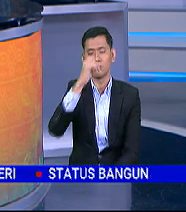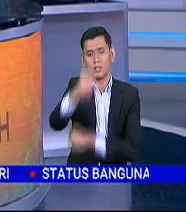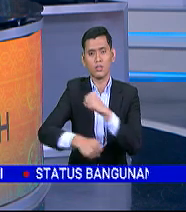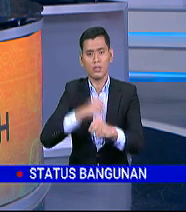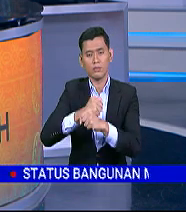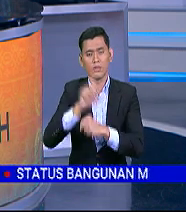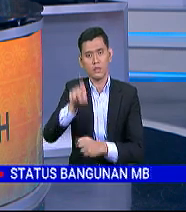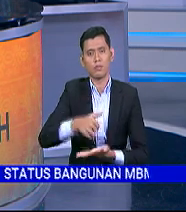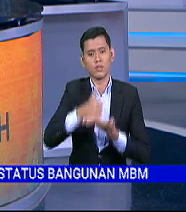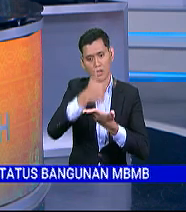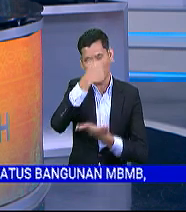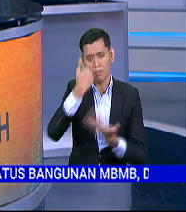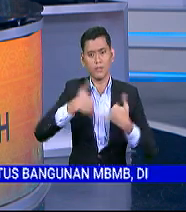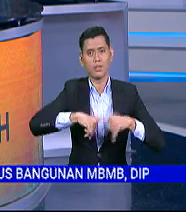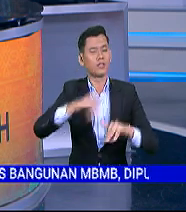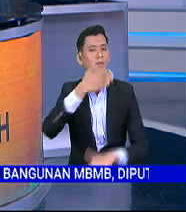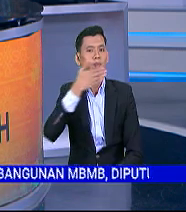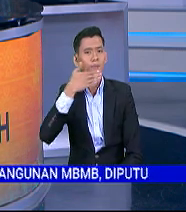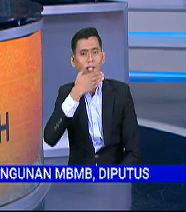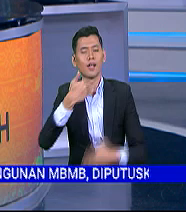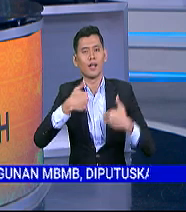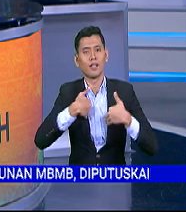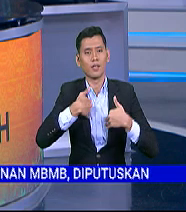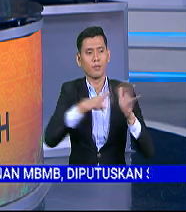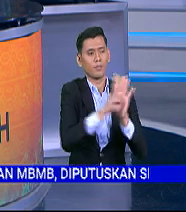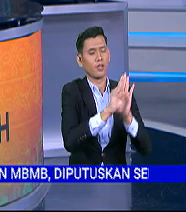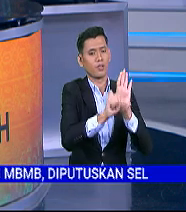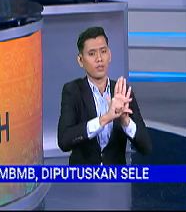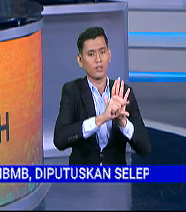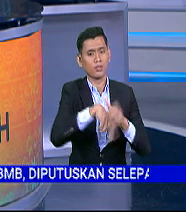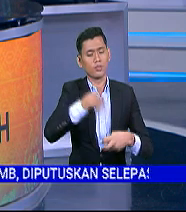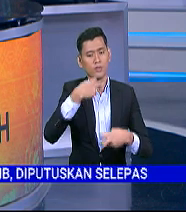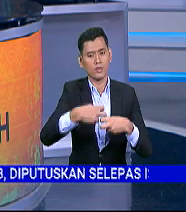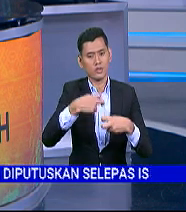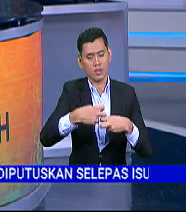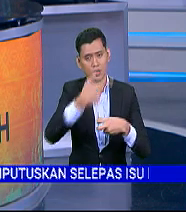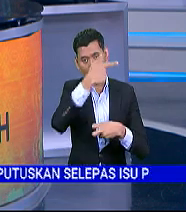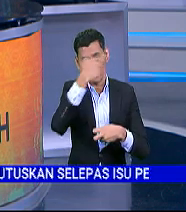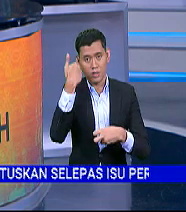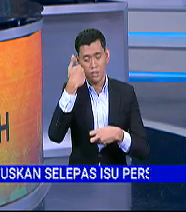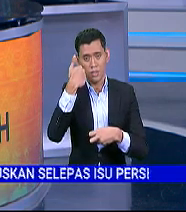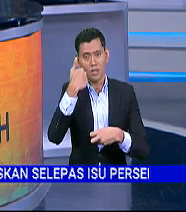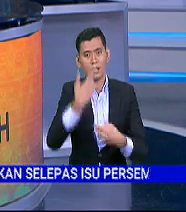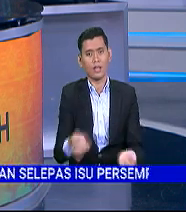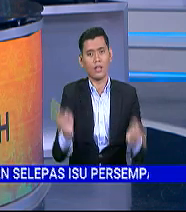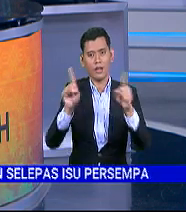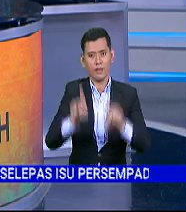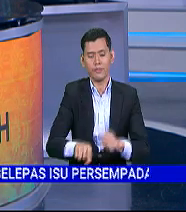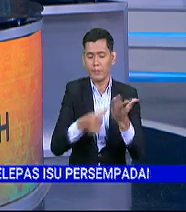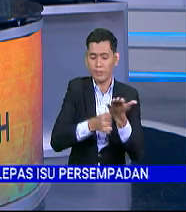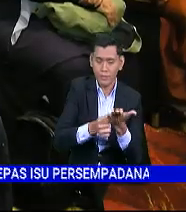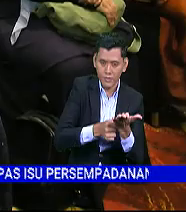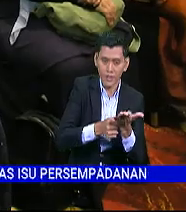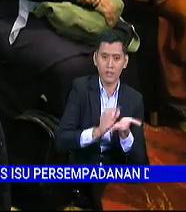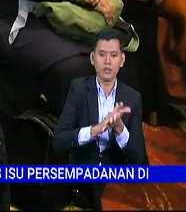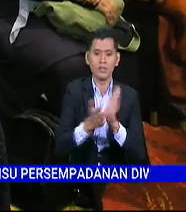kerana dia bukan sahaja masih muda, malah mempunyai latar belakang sukar sehingga terjerumus dalam kancah dadah. Sehubungan